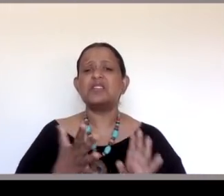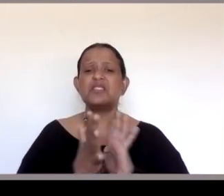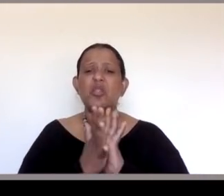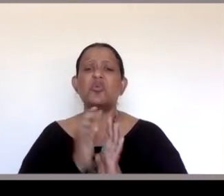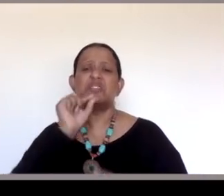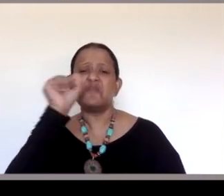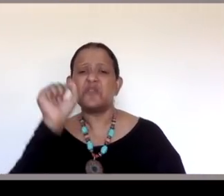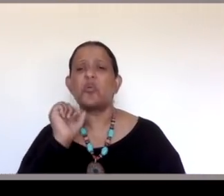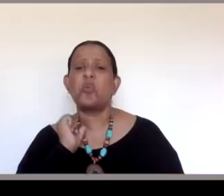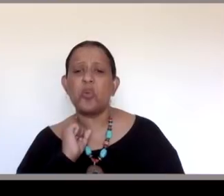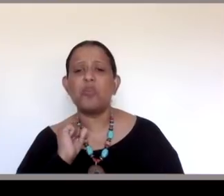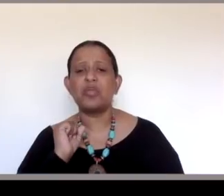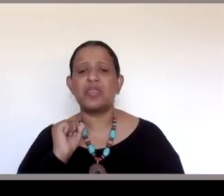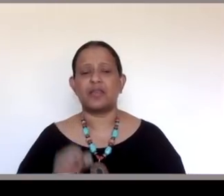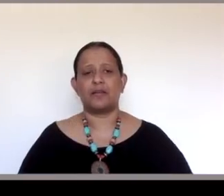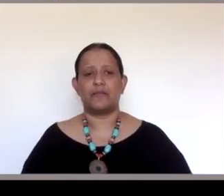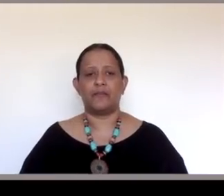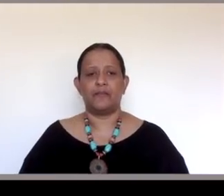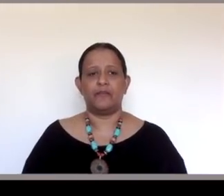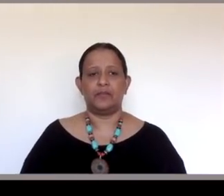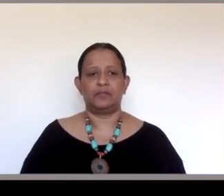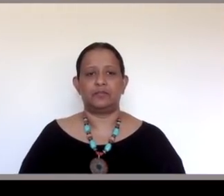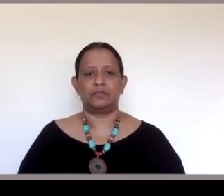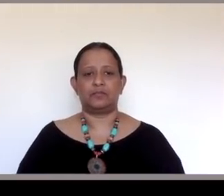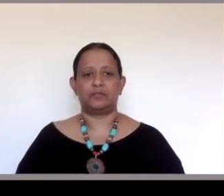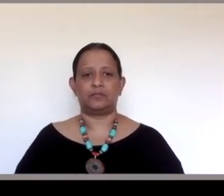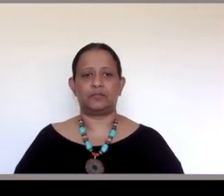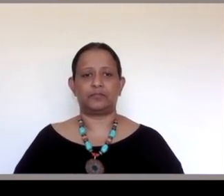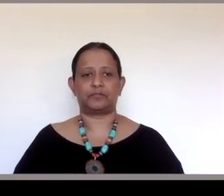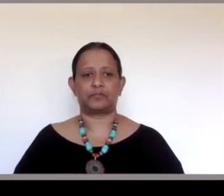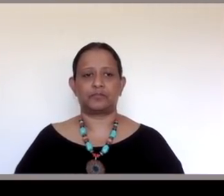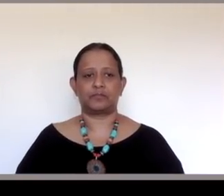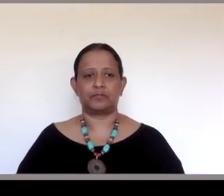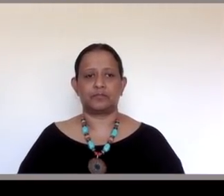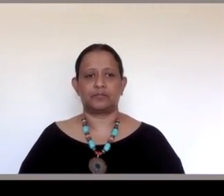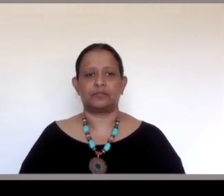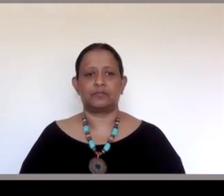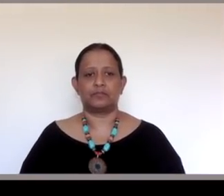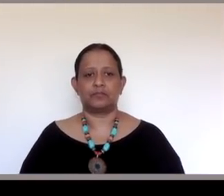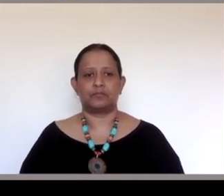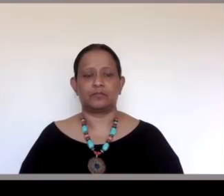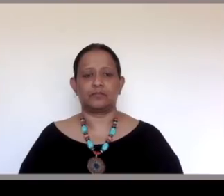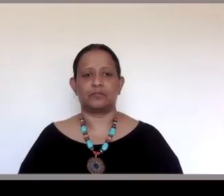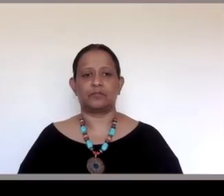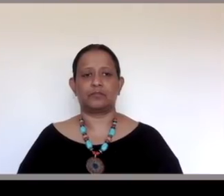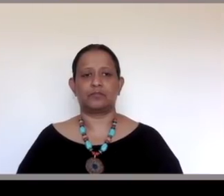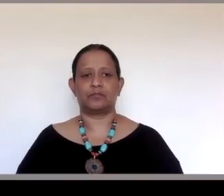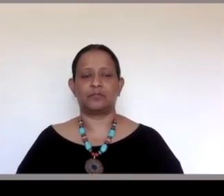අපි යේසුස් වහන්සේ මතේ උපහ 6 සහ 7 වෙනි පරිච්ඡේදවල කළ